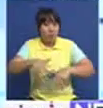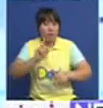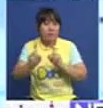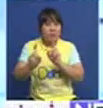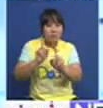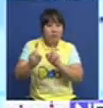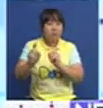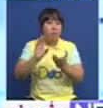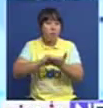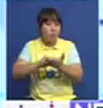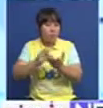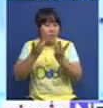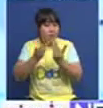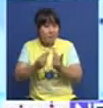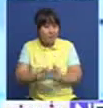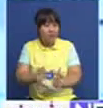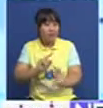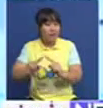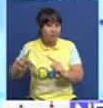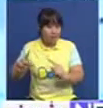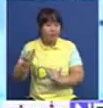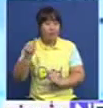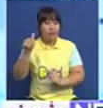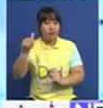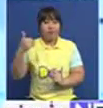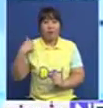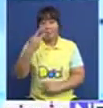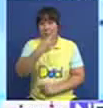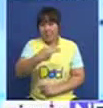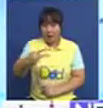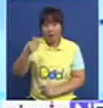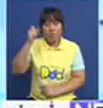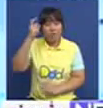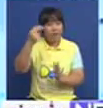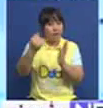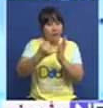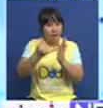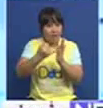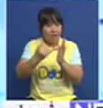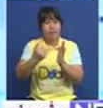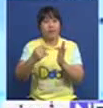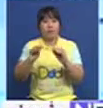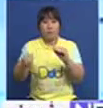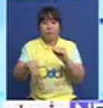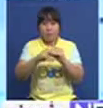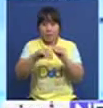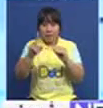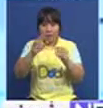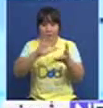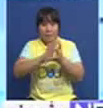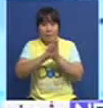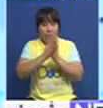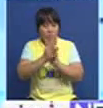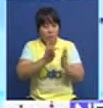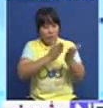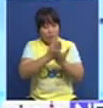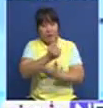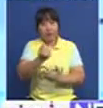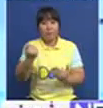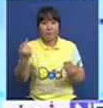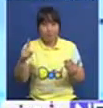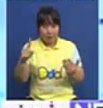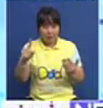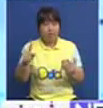ข้อมูลและรายละเอียดโดยตรงโดยจะใช้ภาษาที่เข้าใจง่ายและควรเพิ่มเรื่องการปฏิรูปทั้ง11ด้านเ